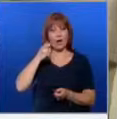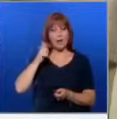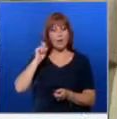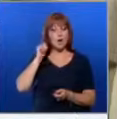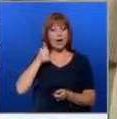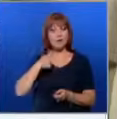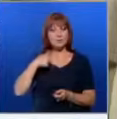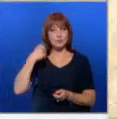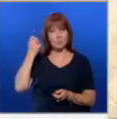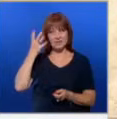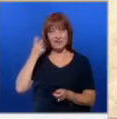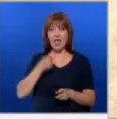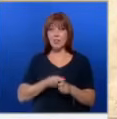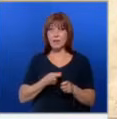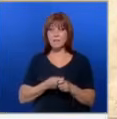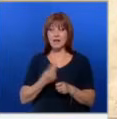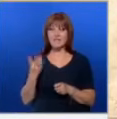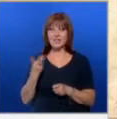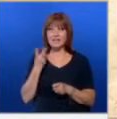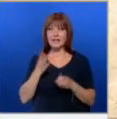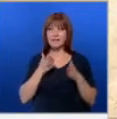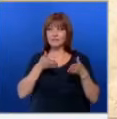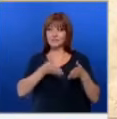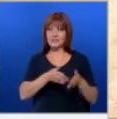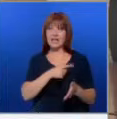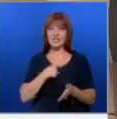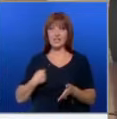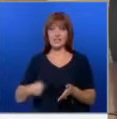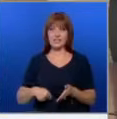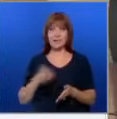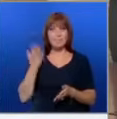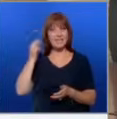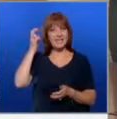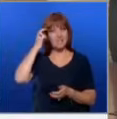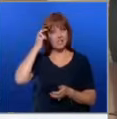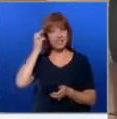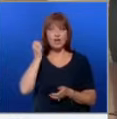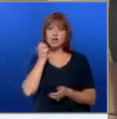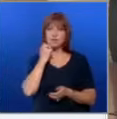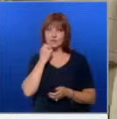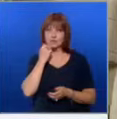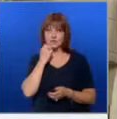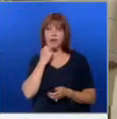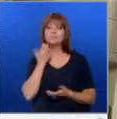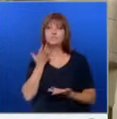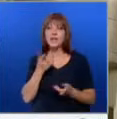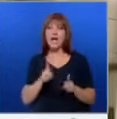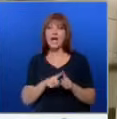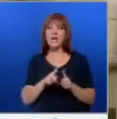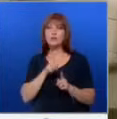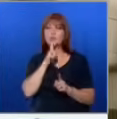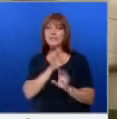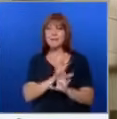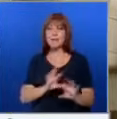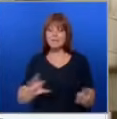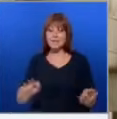Орбан направи трета изненадваща визита, този път в Китай. Преди това беше в Киев и Москва. Мисия за мир 3.0.